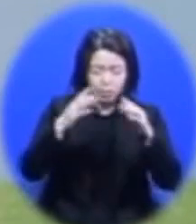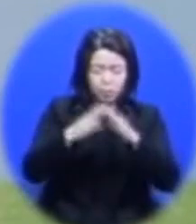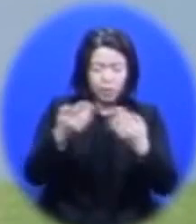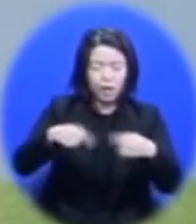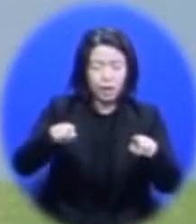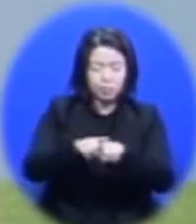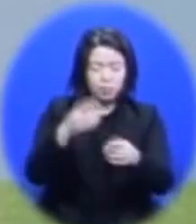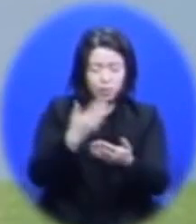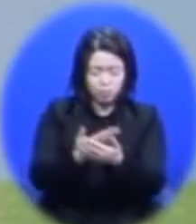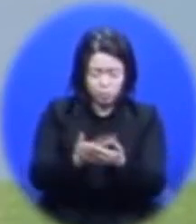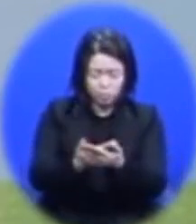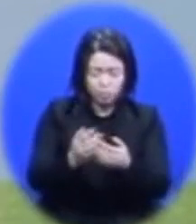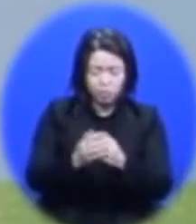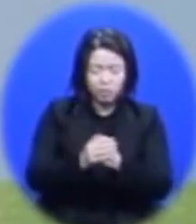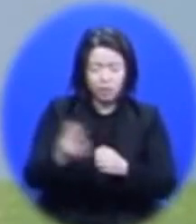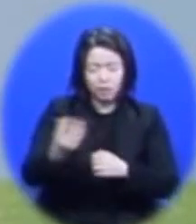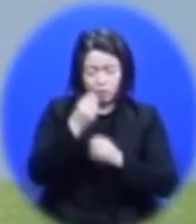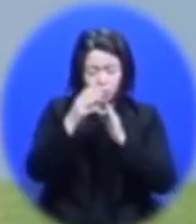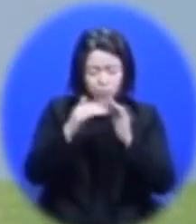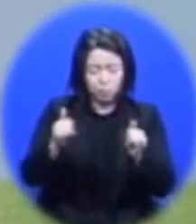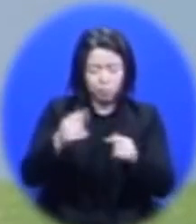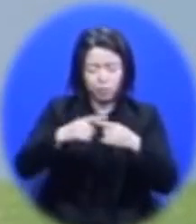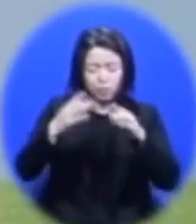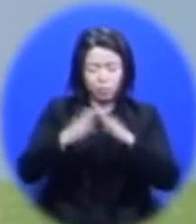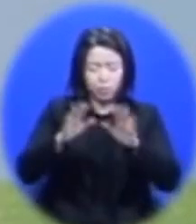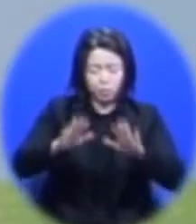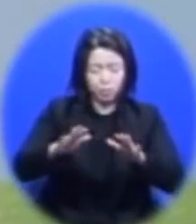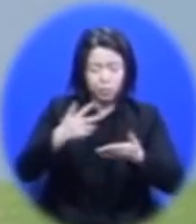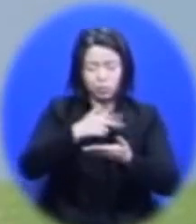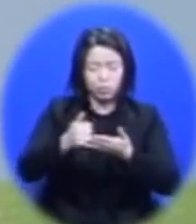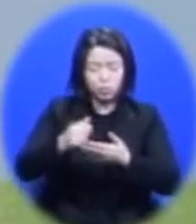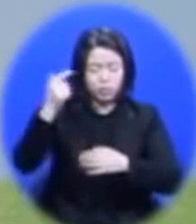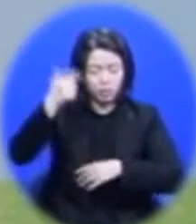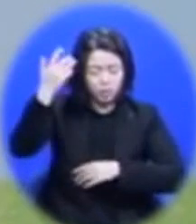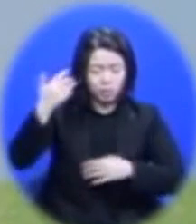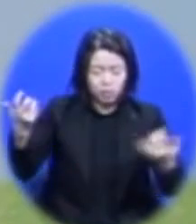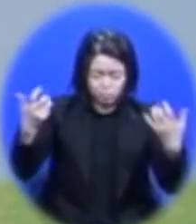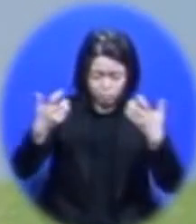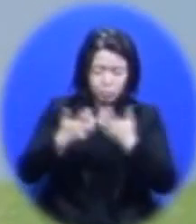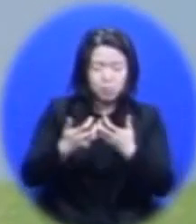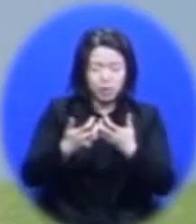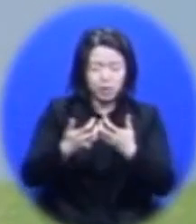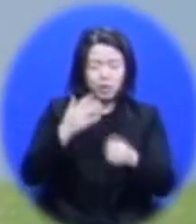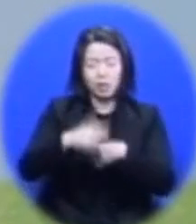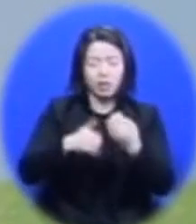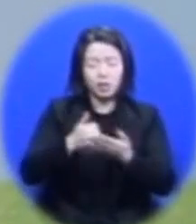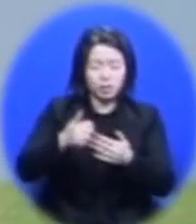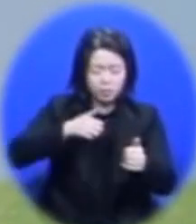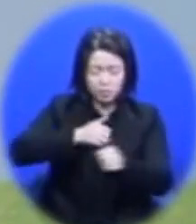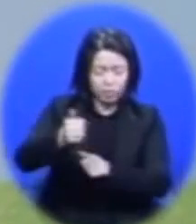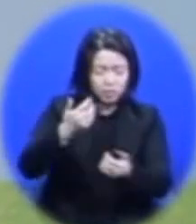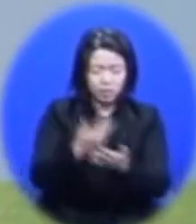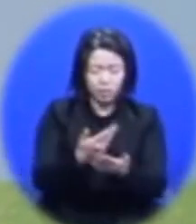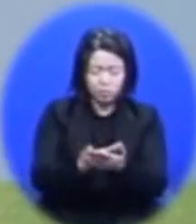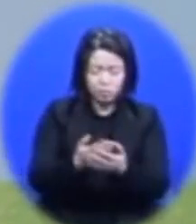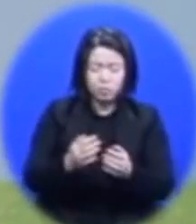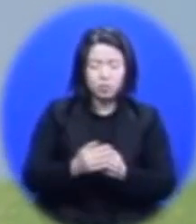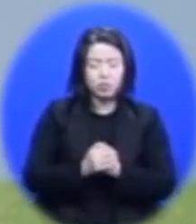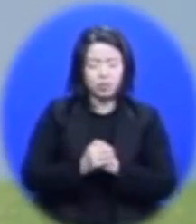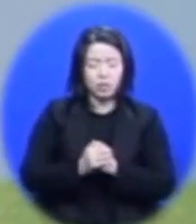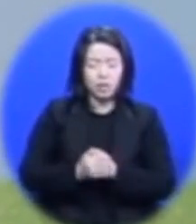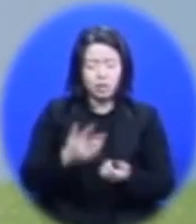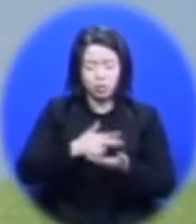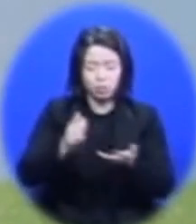함께 하소서. 성도들과 교회를 주님 오늘도 주의 영으로 충만하여 하나님 승리하게 해주소서.